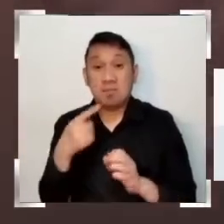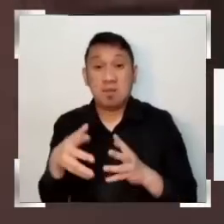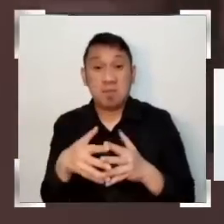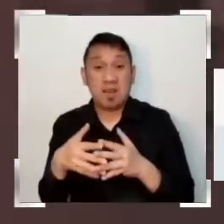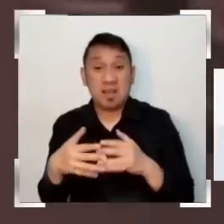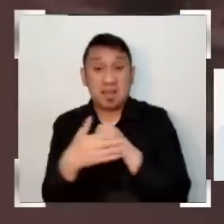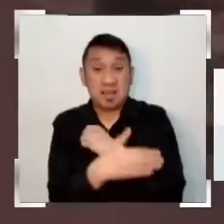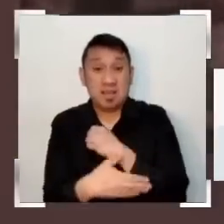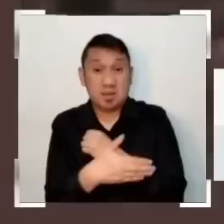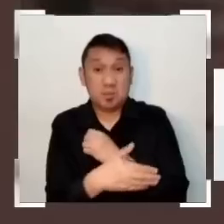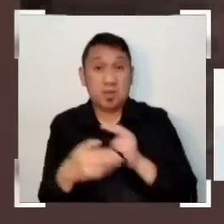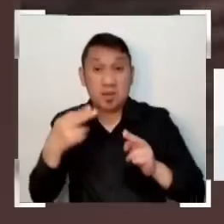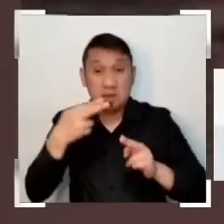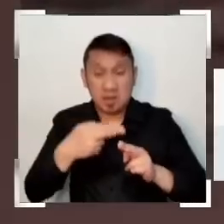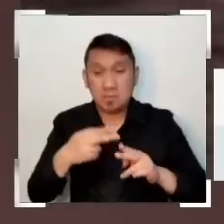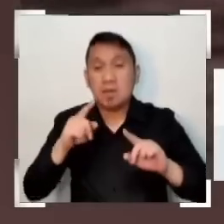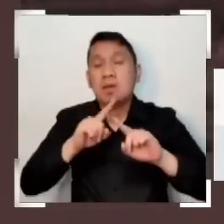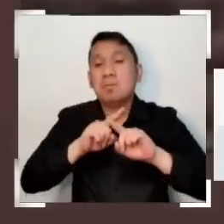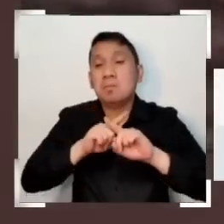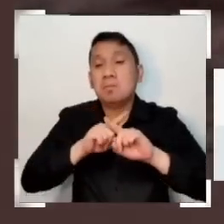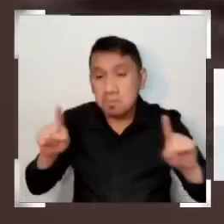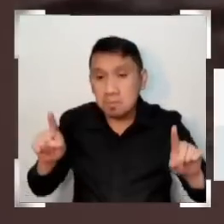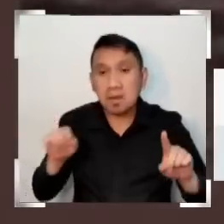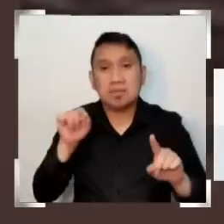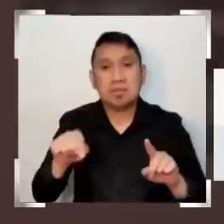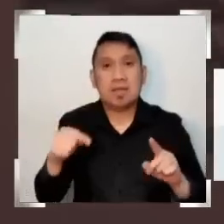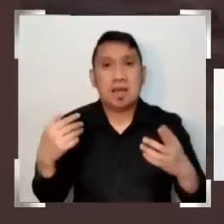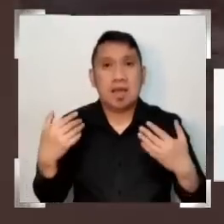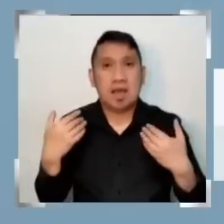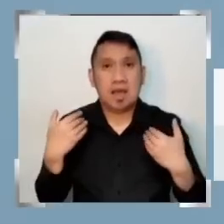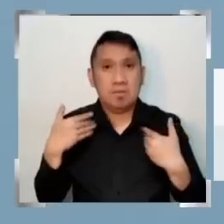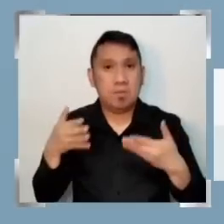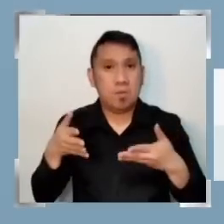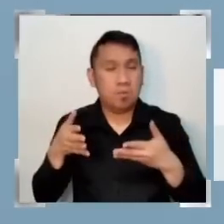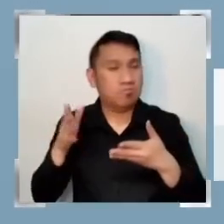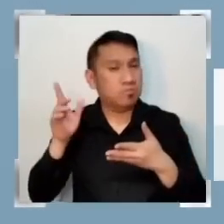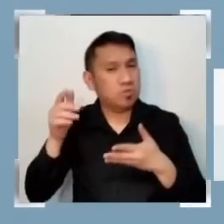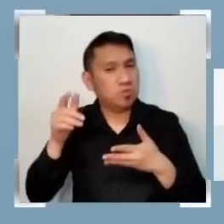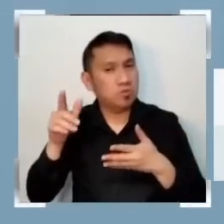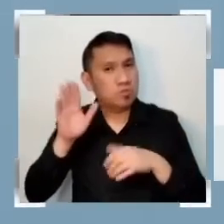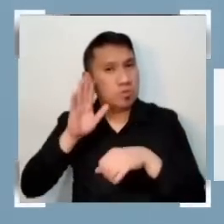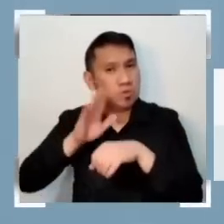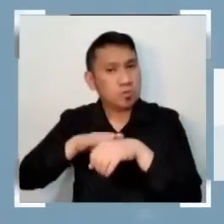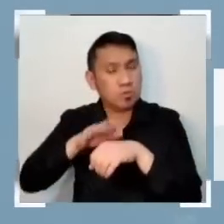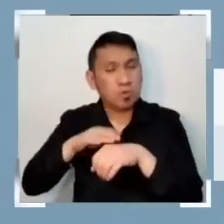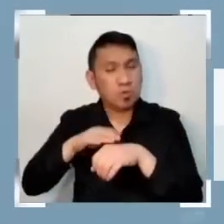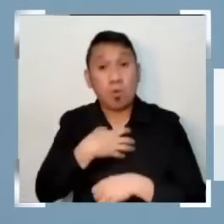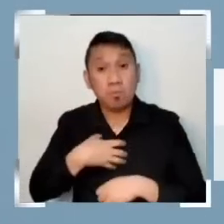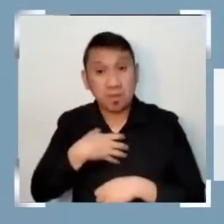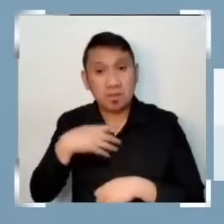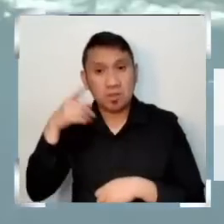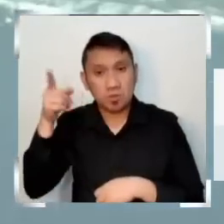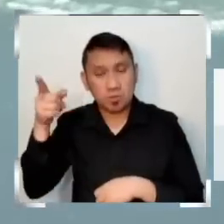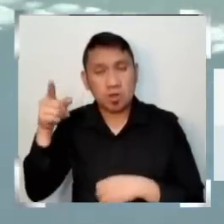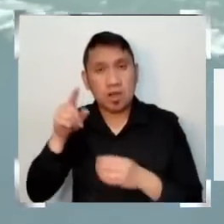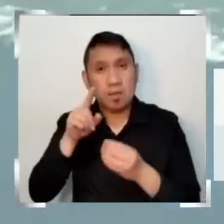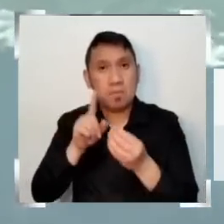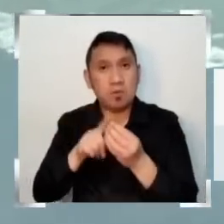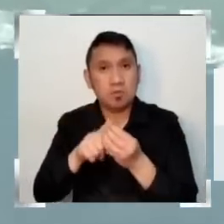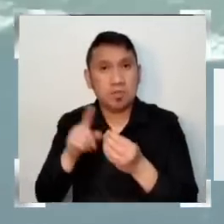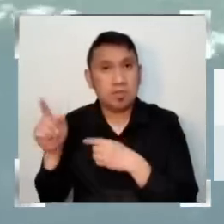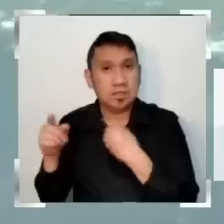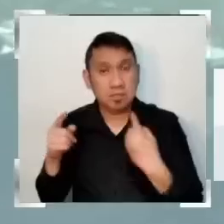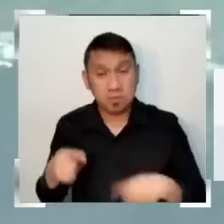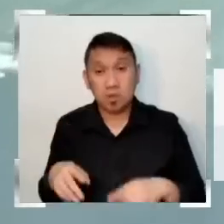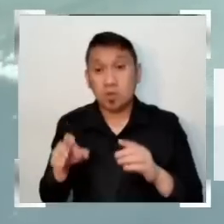nitong inalmahan ang mga dati ng taktika ng China sa West Philippine Sea na di gumagamit ang militar, tulad ng paglikha